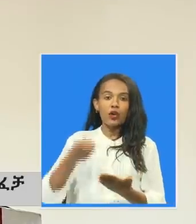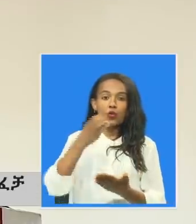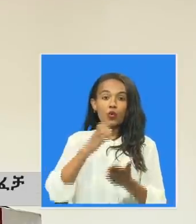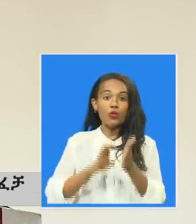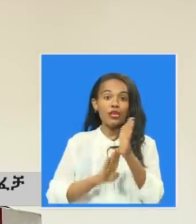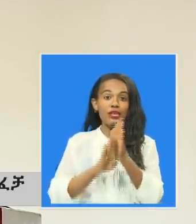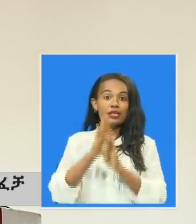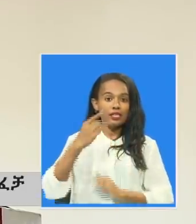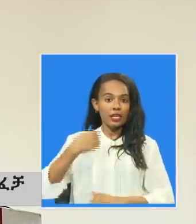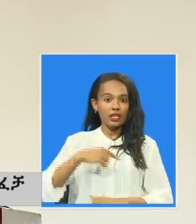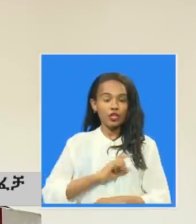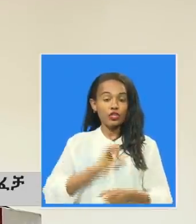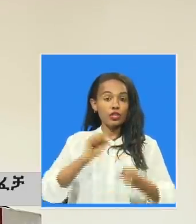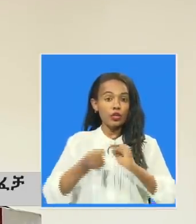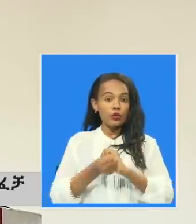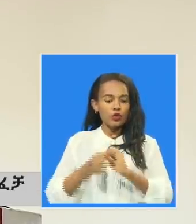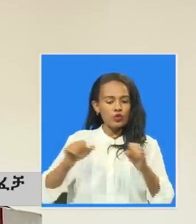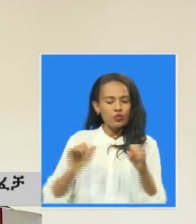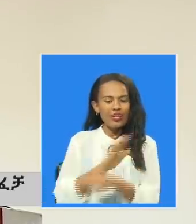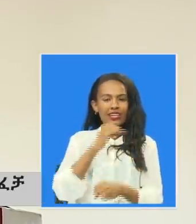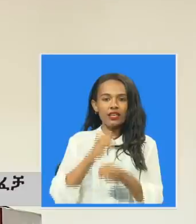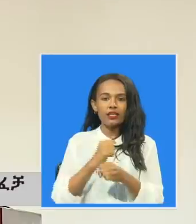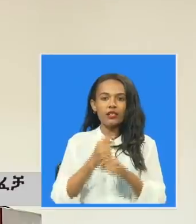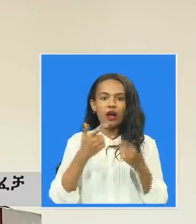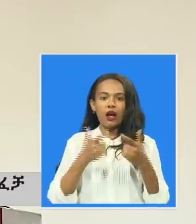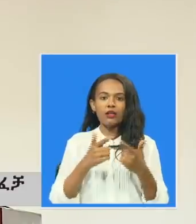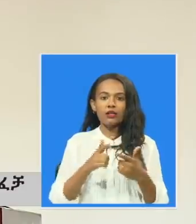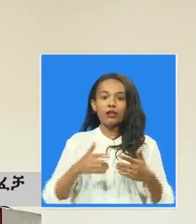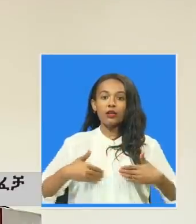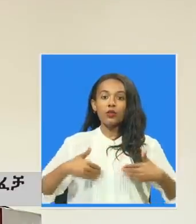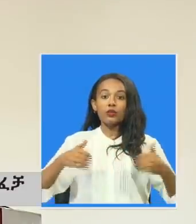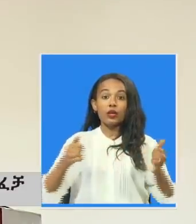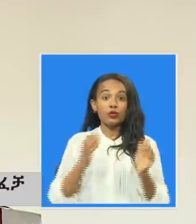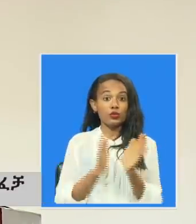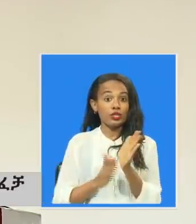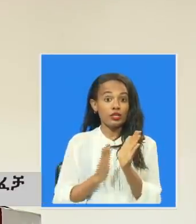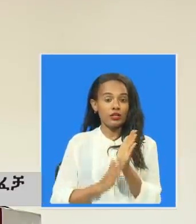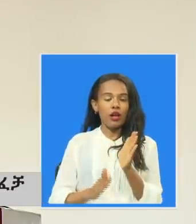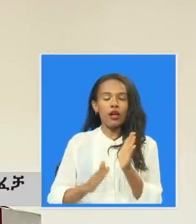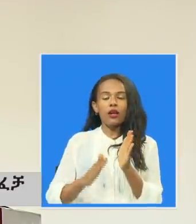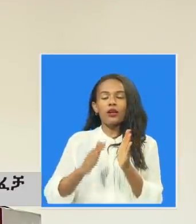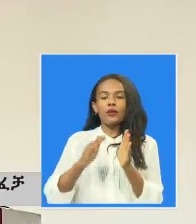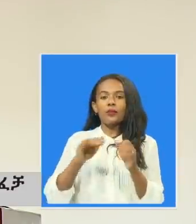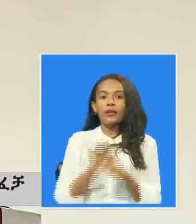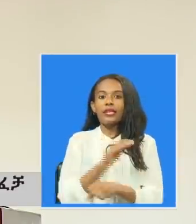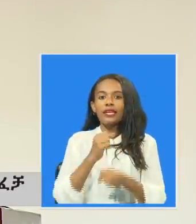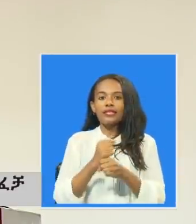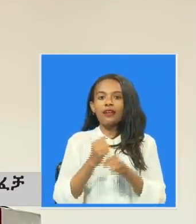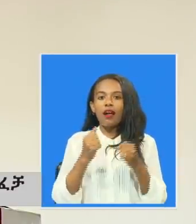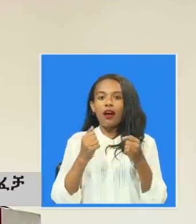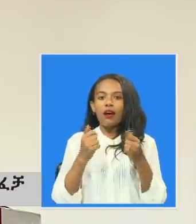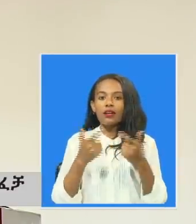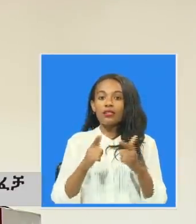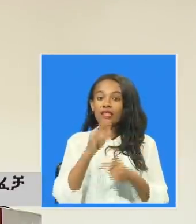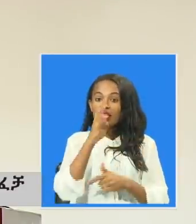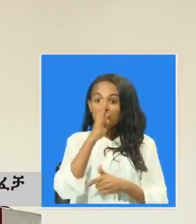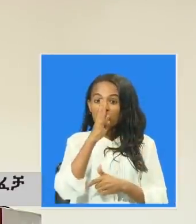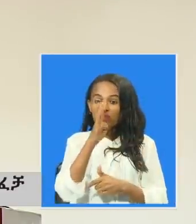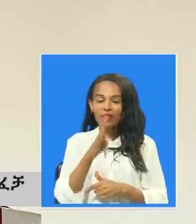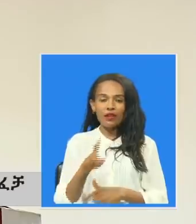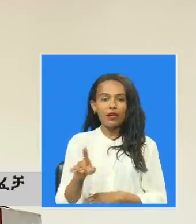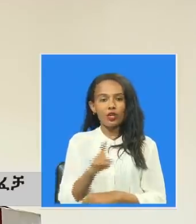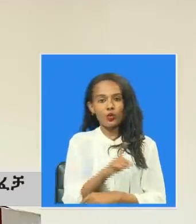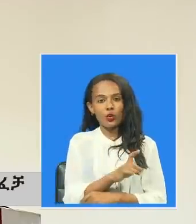እድገታችን ለውጦች በቂ የሥራ ዕድል ለወጣቶች ይቅርታ በቂ የሥራ ዕድል የሚፈጥር